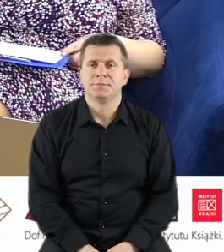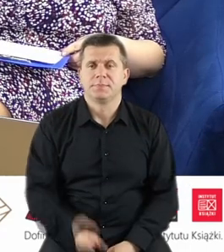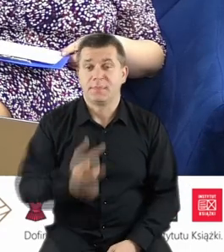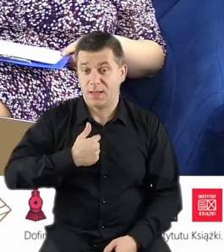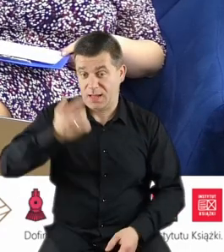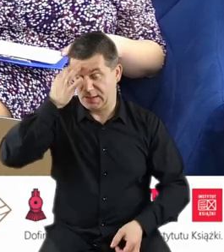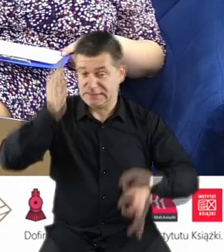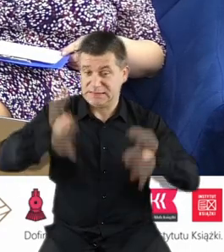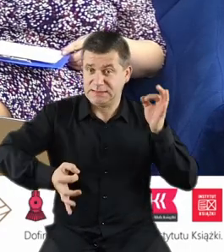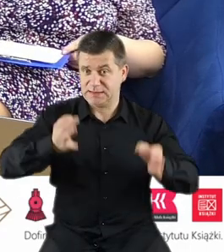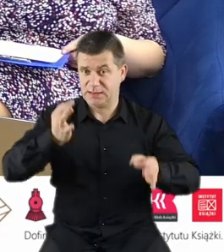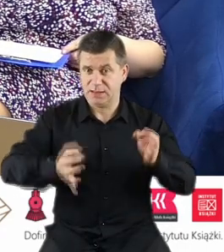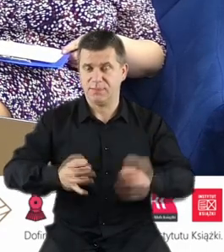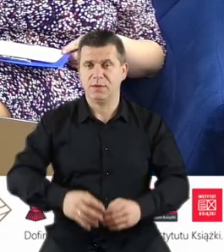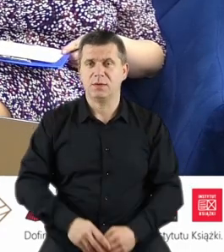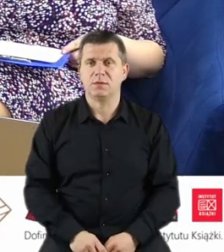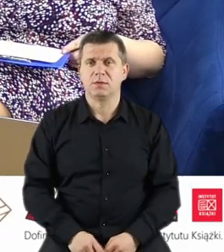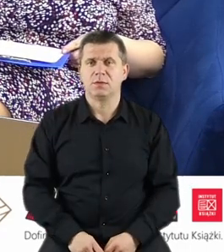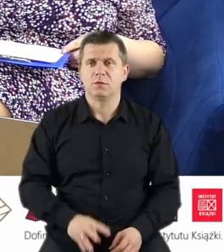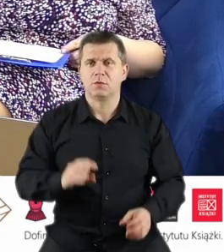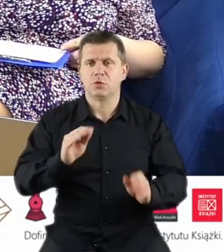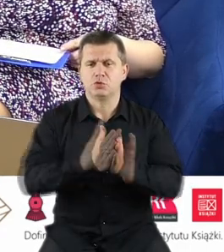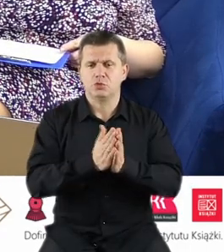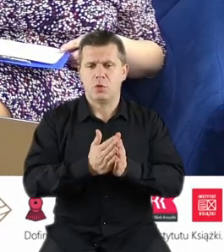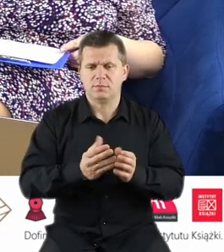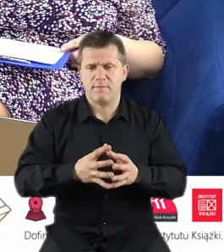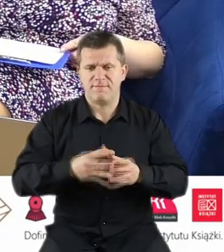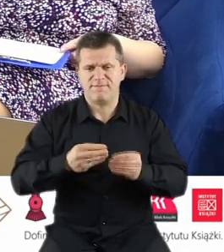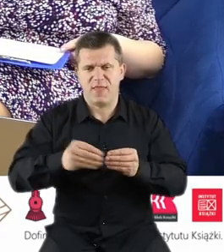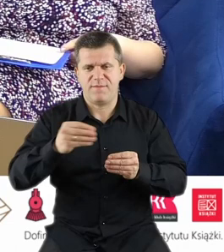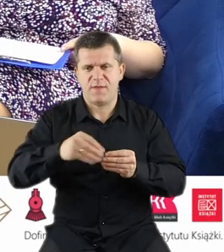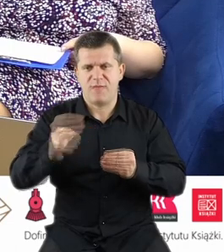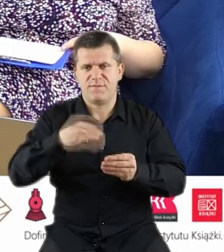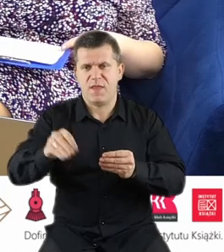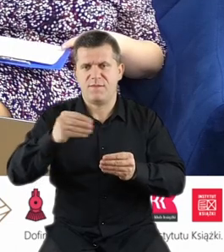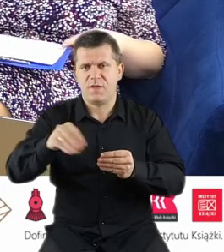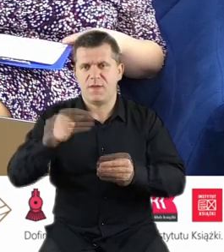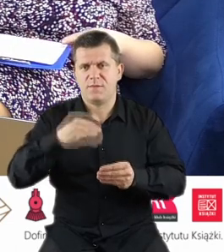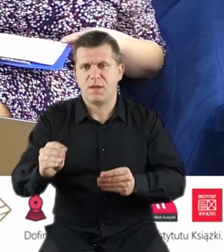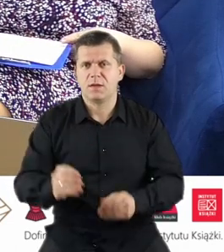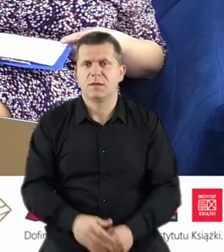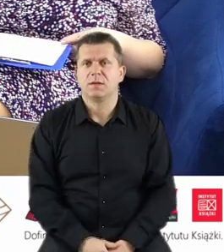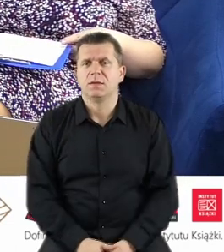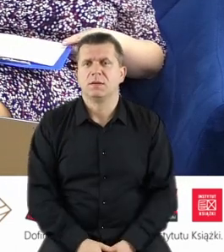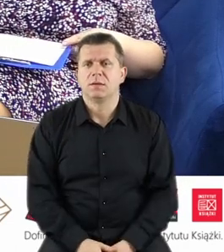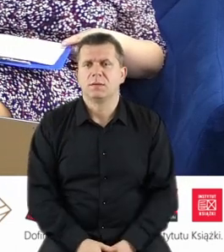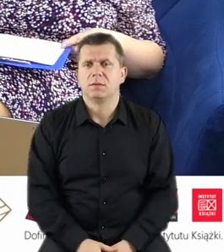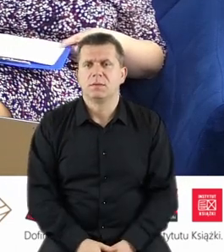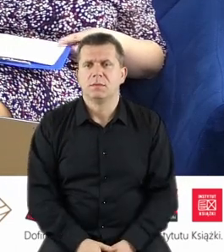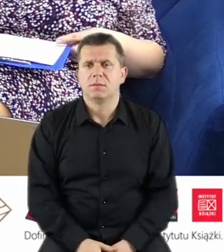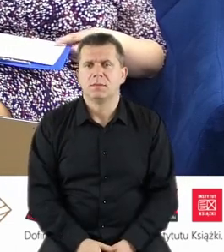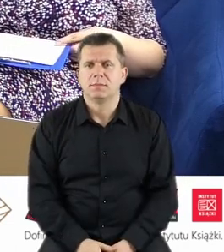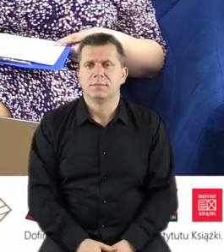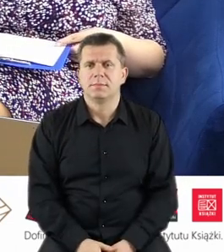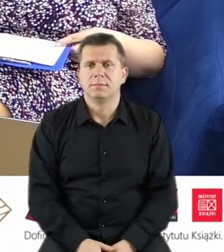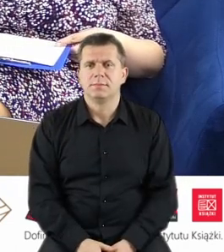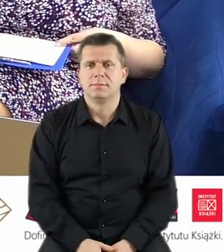Zastanawiałam się, tych książek jest z roku na rok coraz więcej. Jak Tak, jurorzy tak, tak, pokazują, tak, to są po tak. prostu hałdy i